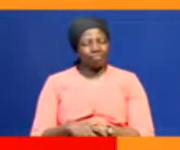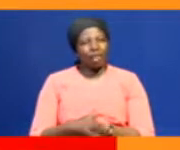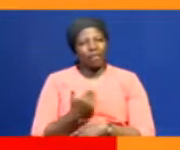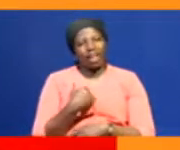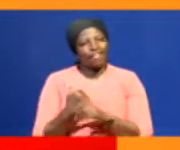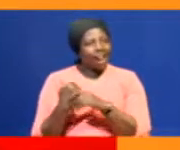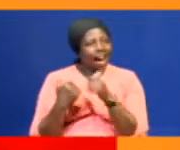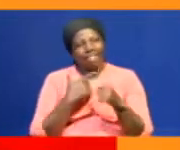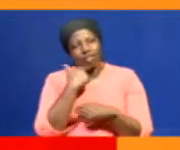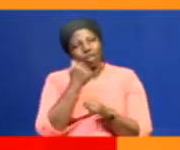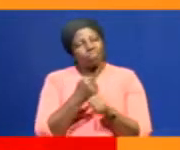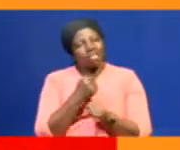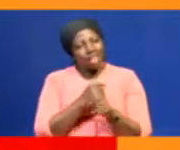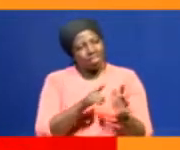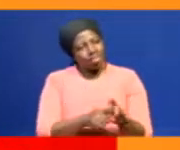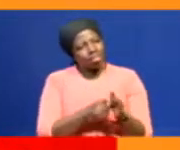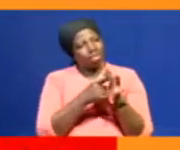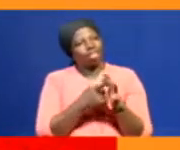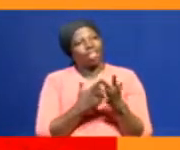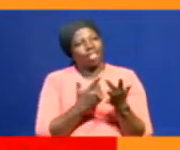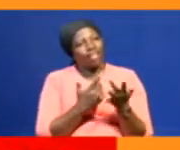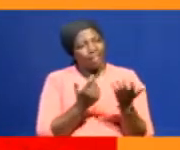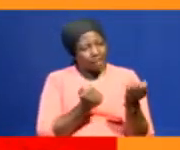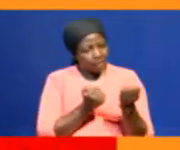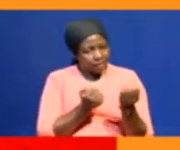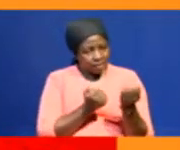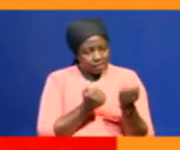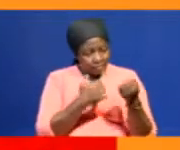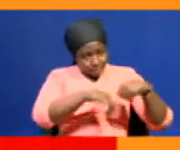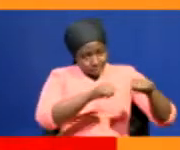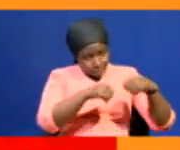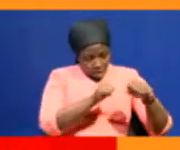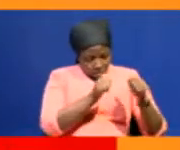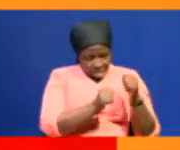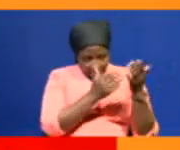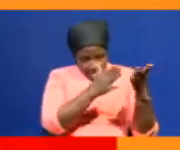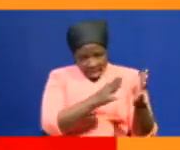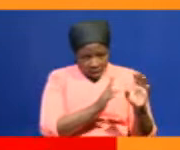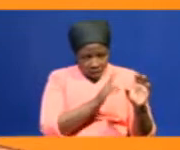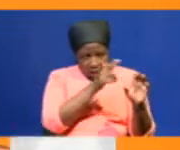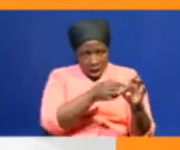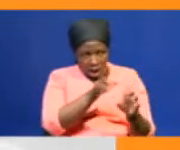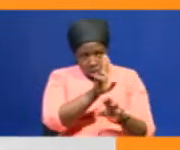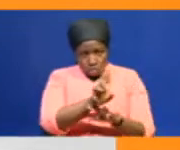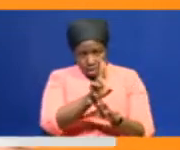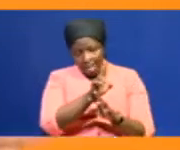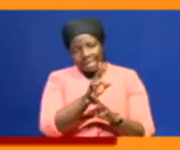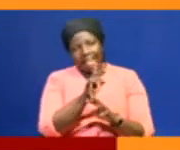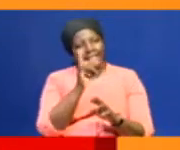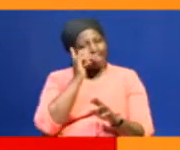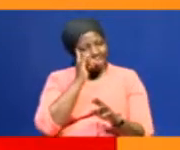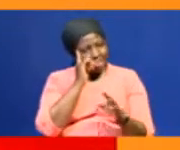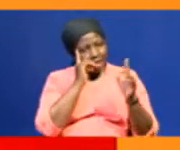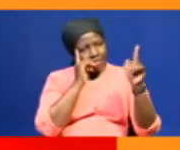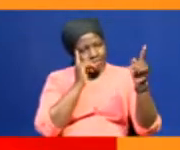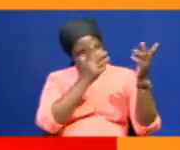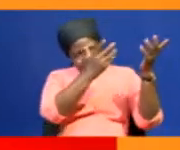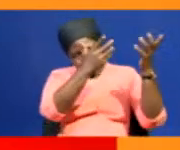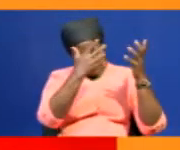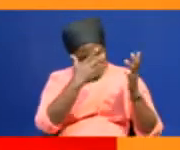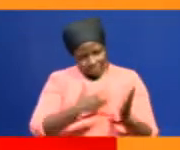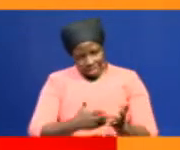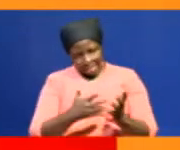ambao wanafanya marekebisho ya pikipiki zile ambazo ziko za mafuta kwa sasa hivi, mm-hmm, ambao wanahisi kwamba ujio wa hizi utapelekea wengi wao pengine